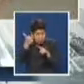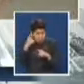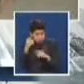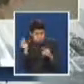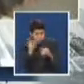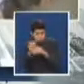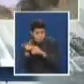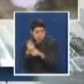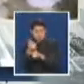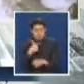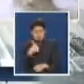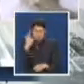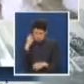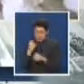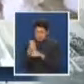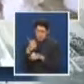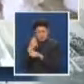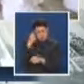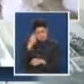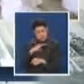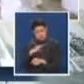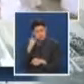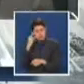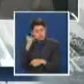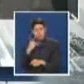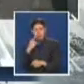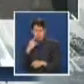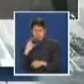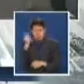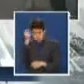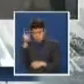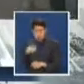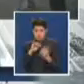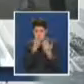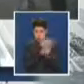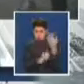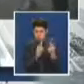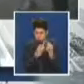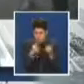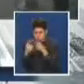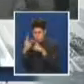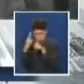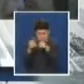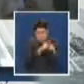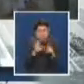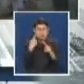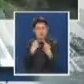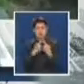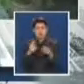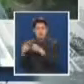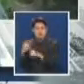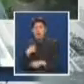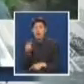ครับ ภายใน1เดือน น่าจะได้ครับท่านนี้ต้องเข้าใจนะครับแต่ละพื้นที่ไม่เหมือนกันอีกนะฮะเนี่ยคือที่เวลาผมพูดอะไรอย่างเงี้ยเดี๋ยวจะต่อว่าอีกว่าไหนว่า